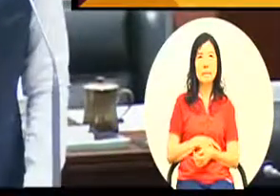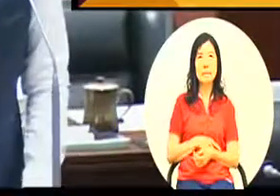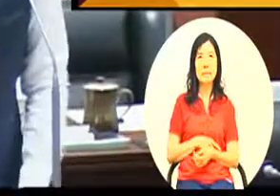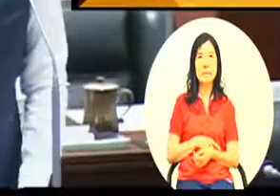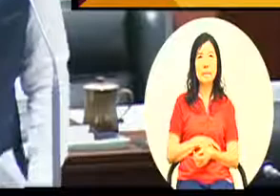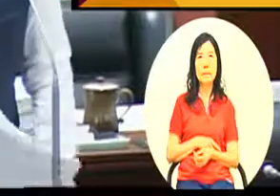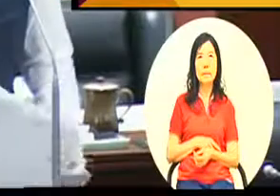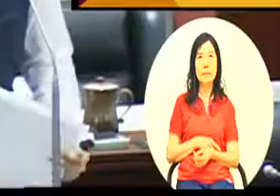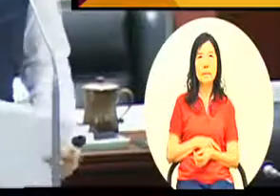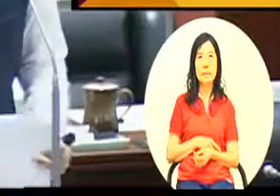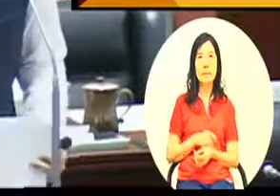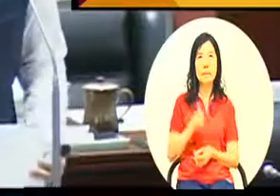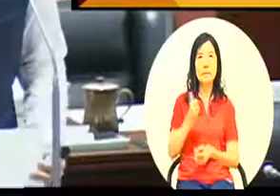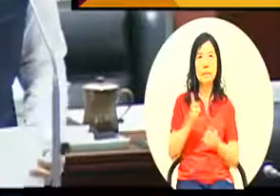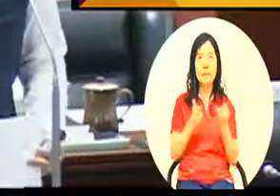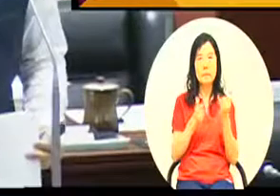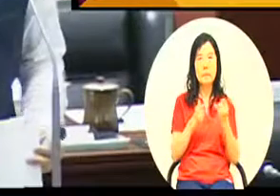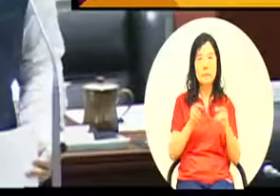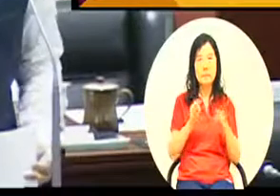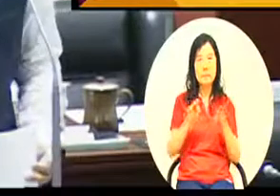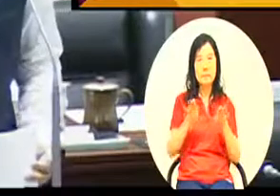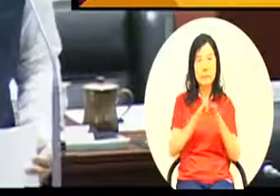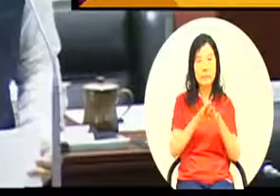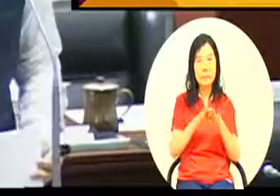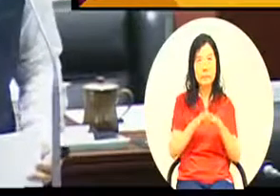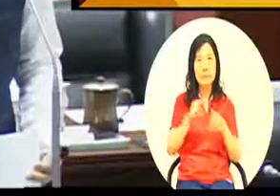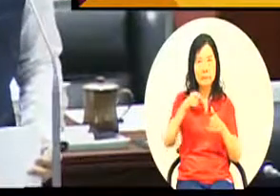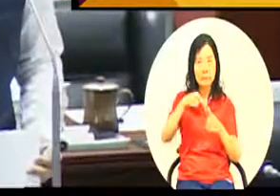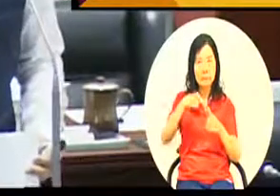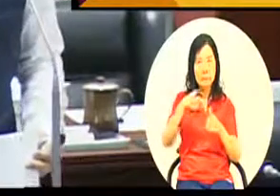关于性别平等的教育的部分，我